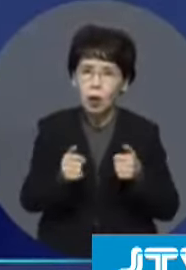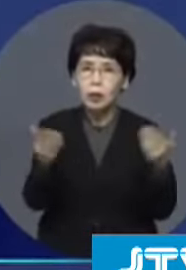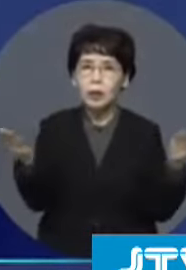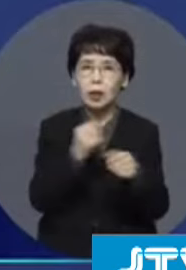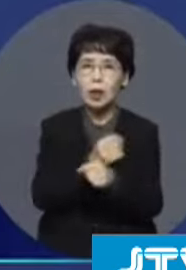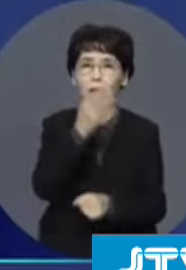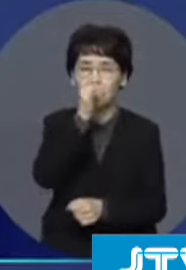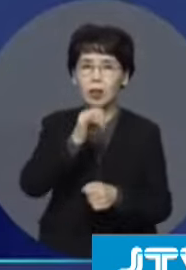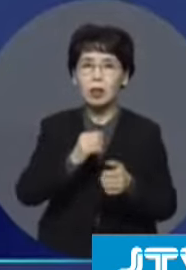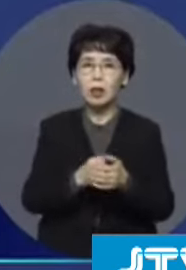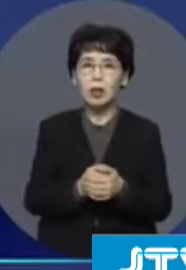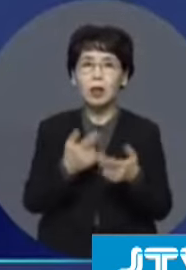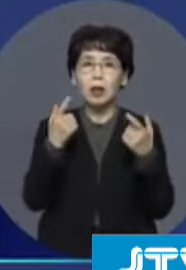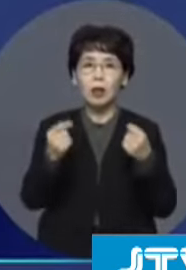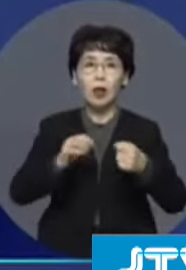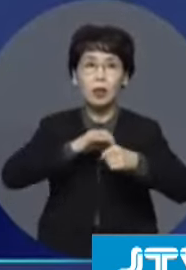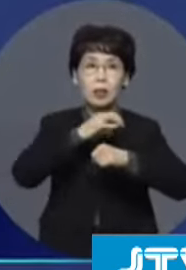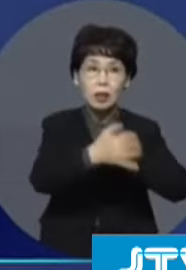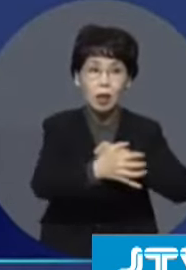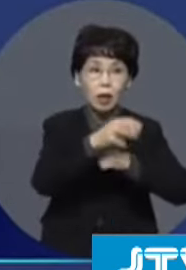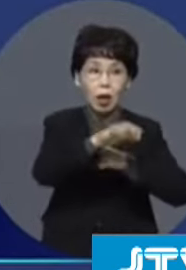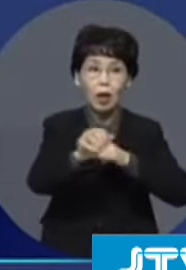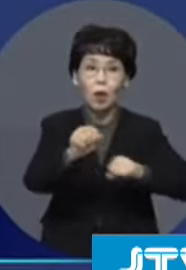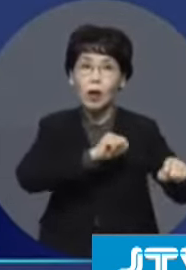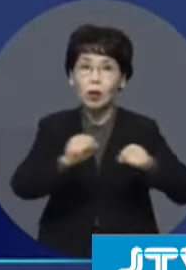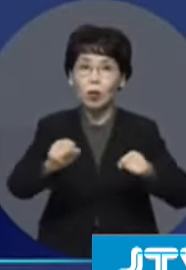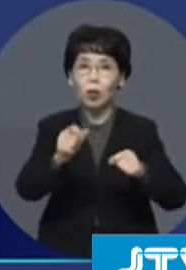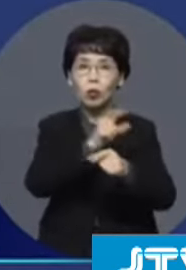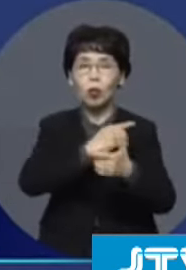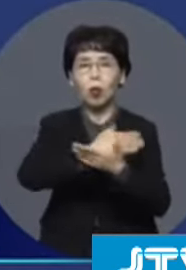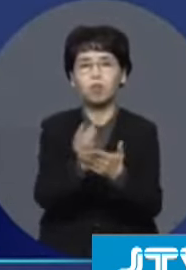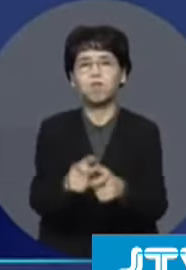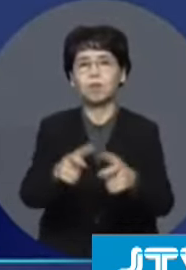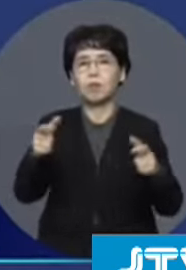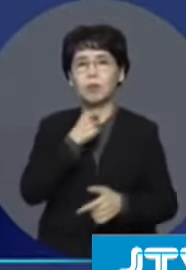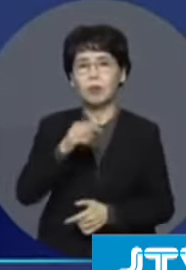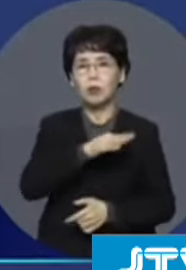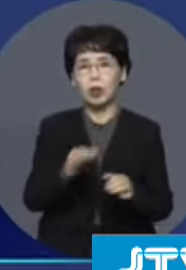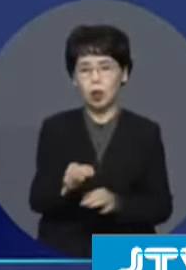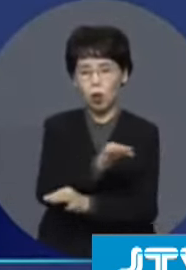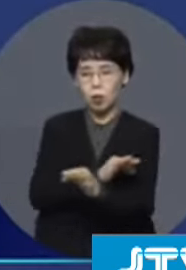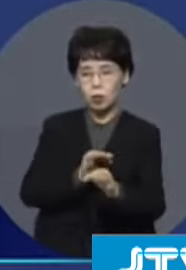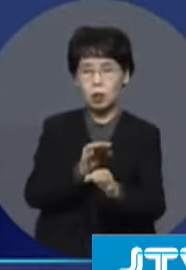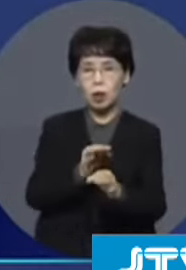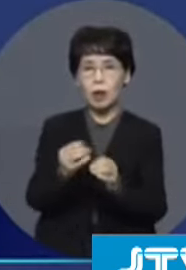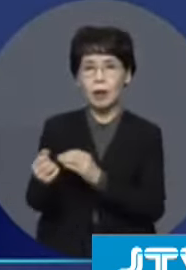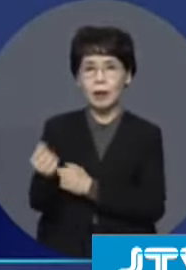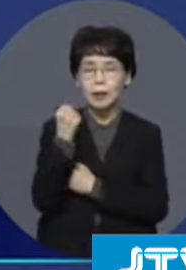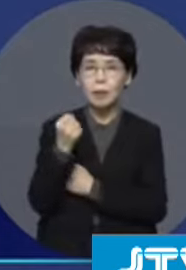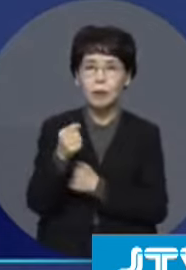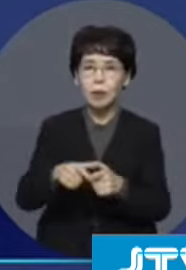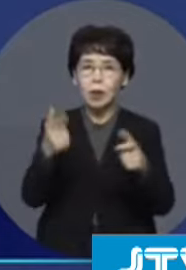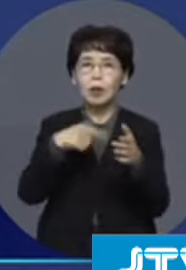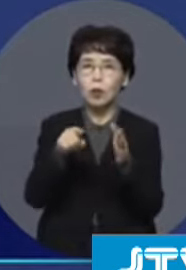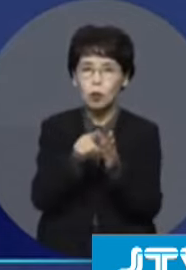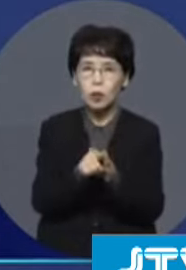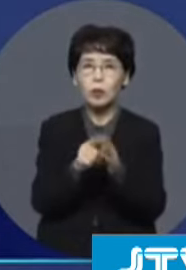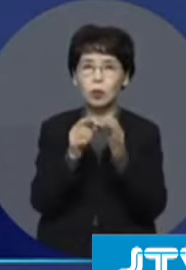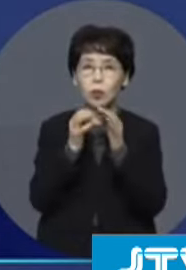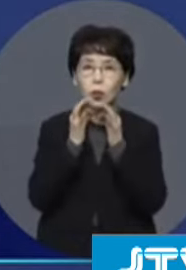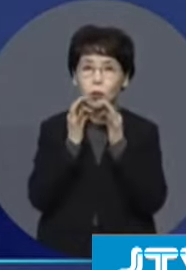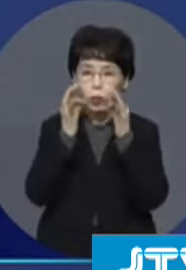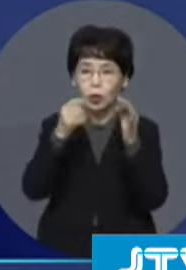세계 운동장을 더 넓히겠습니다. 그리고 우리 경제의 역동성을 높이는 데에도